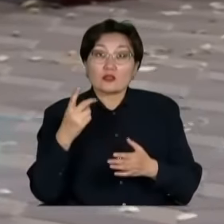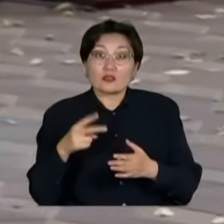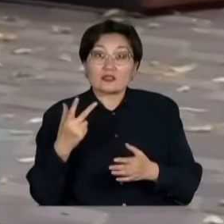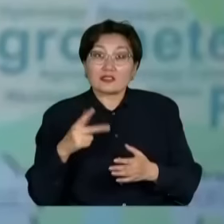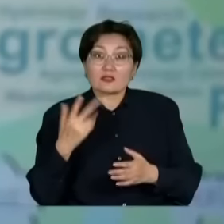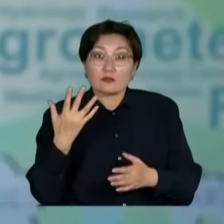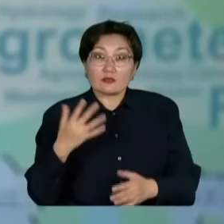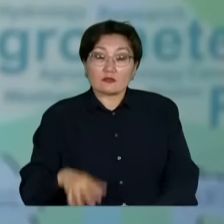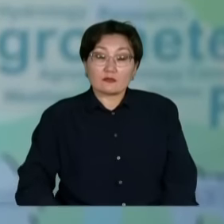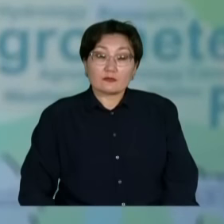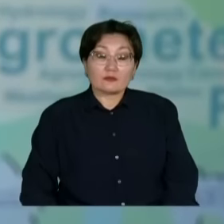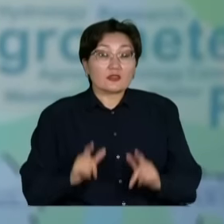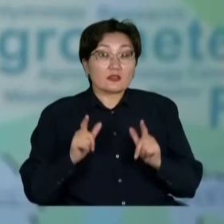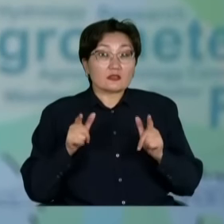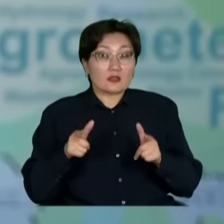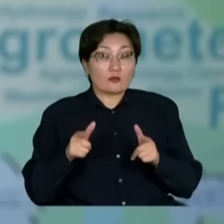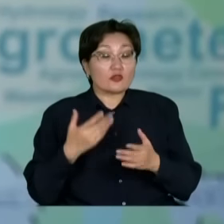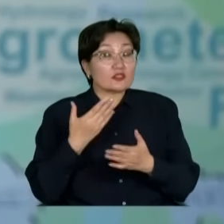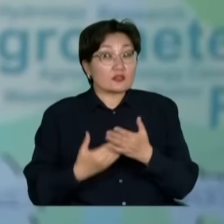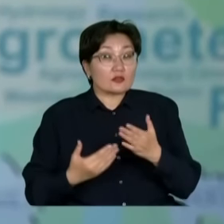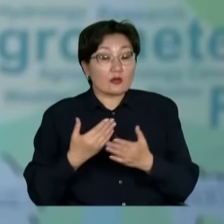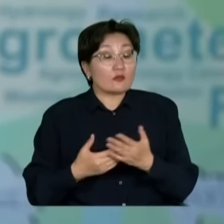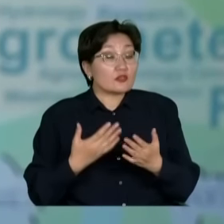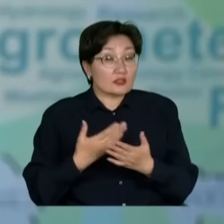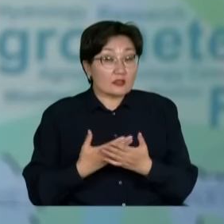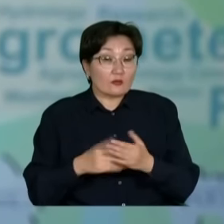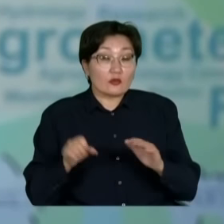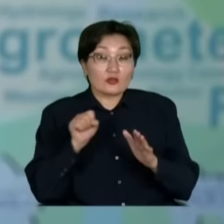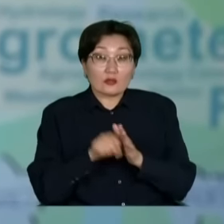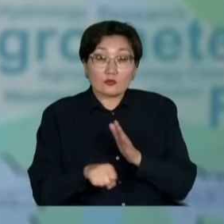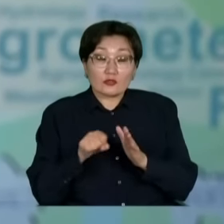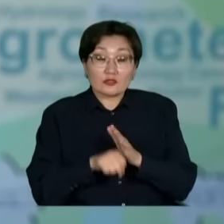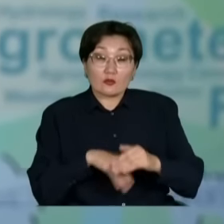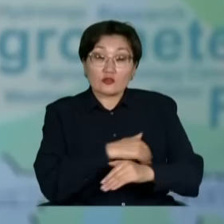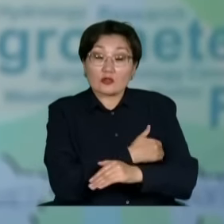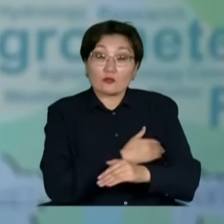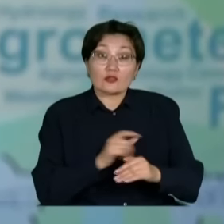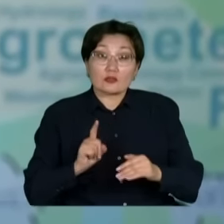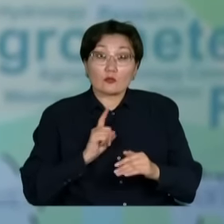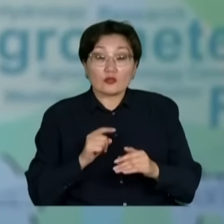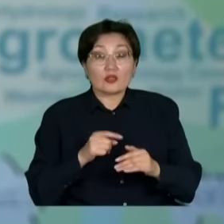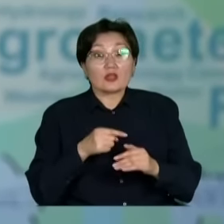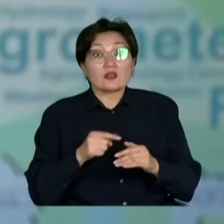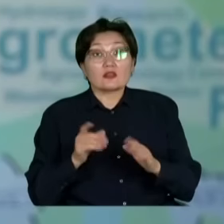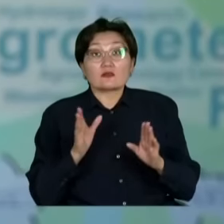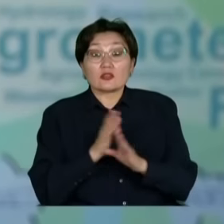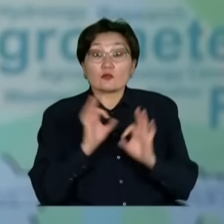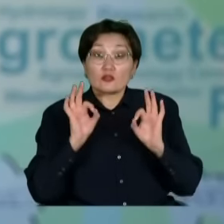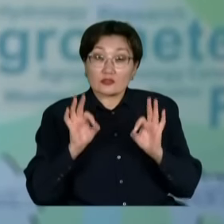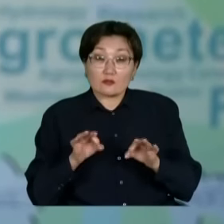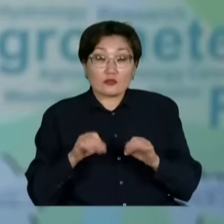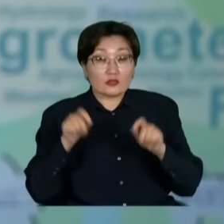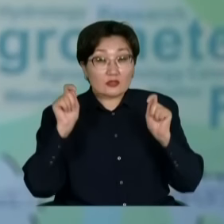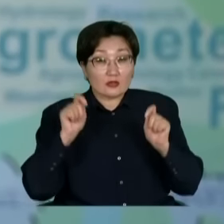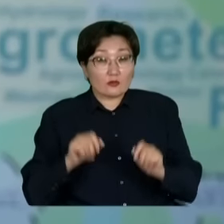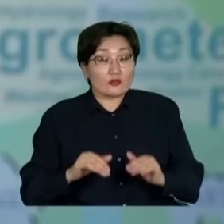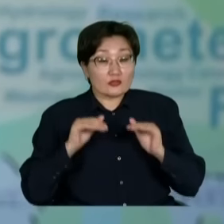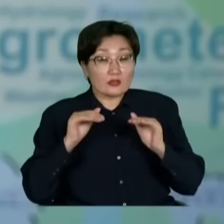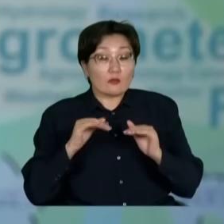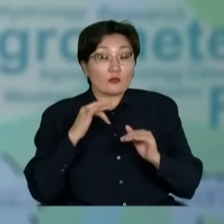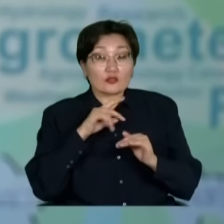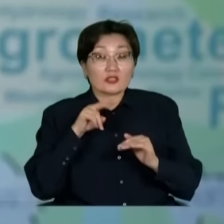-35 Согласно консультативном прогнозу зимой температурный режим ожидается в пределах климатической нормы с осадками превышающими